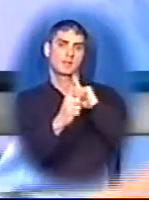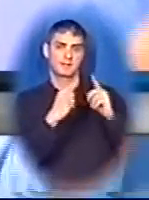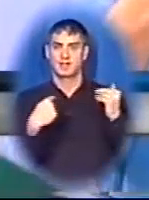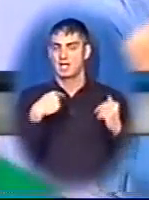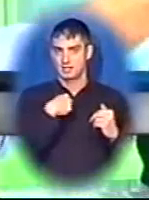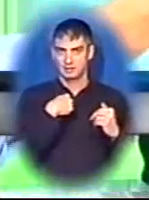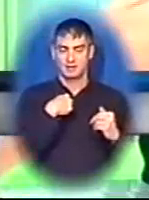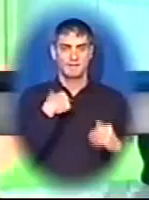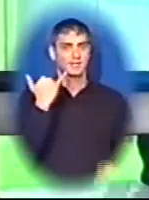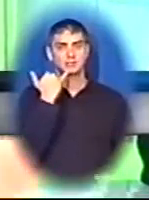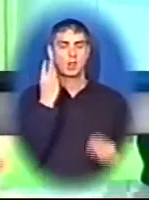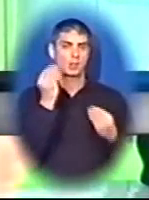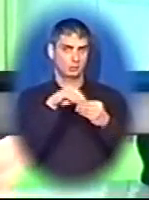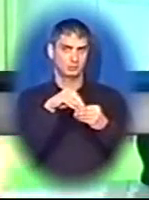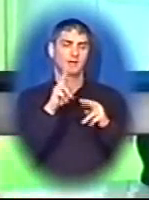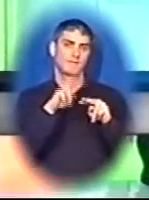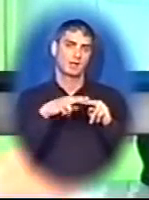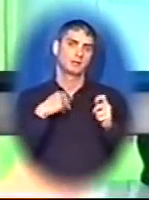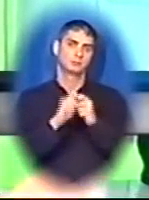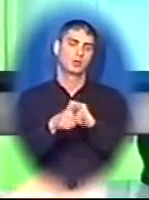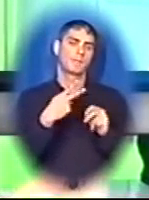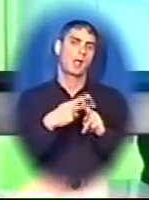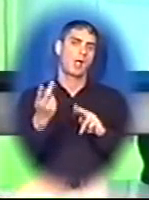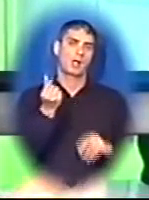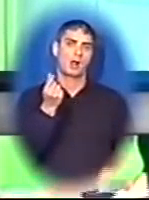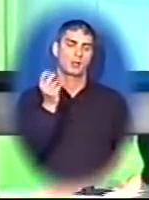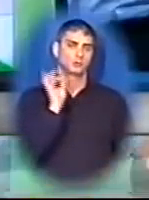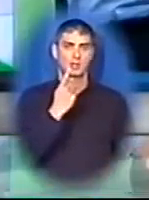ובין הסלולרי הנוסף, ובעצם אז אני משלם רק עלות של